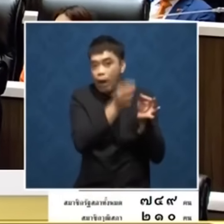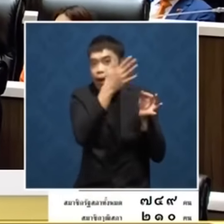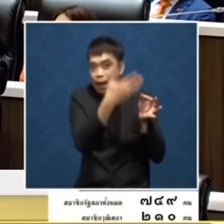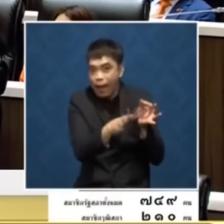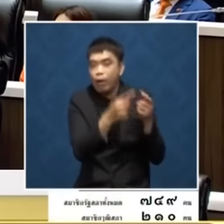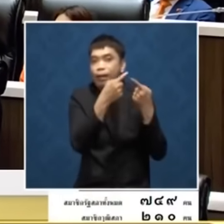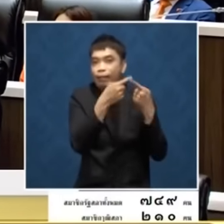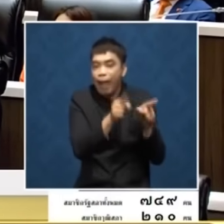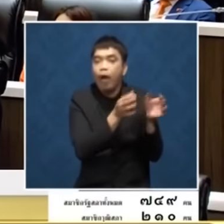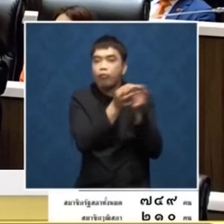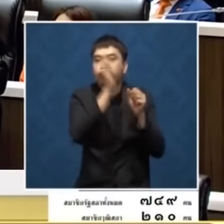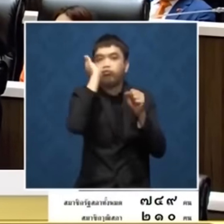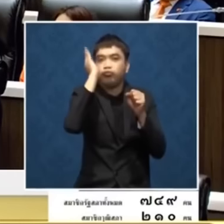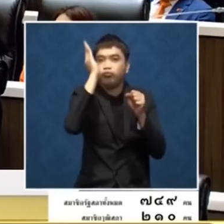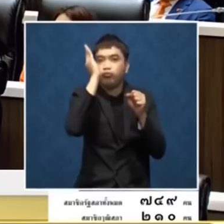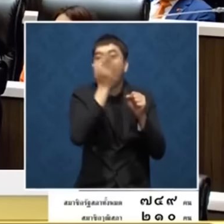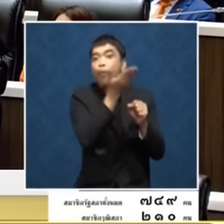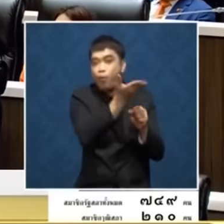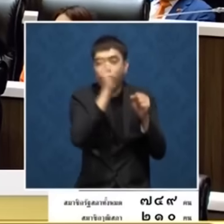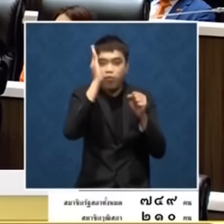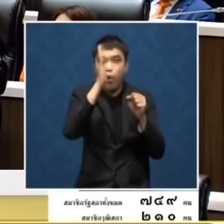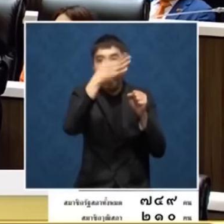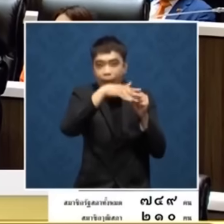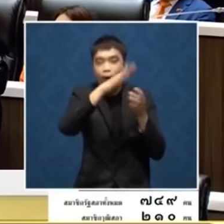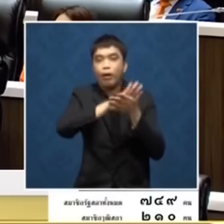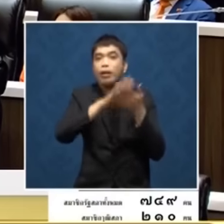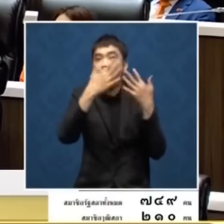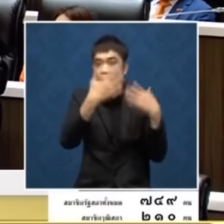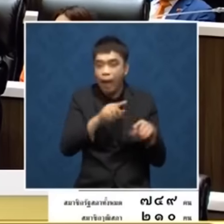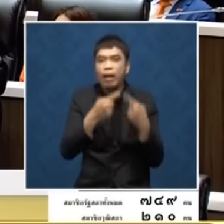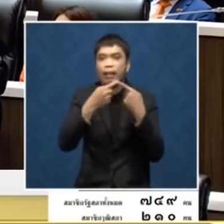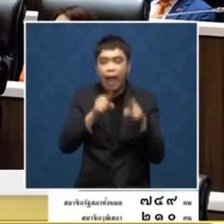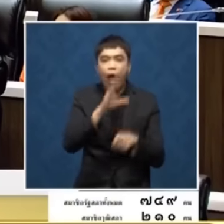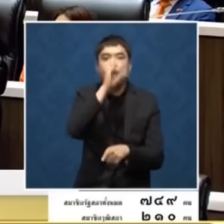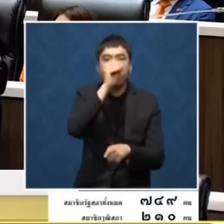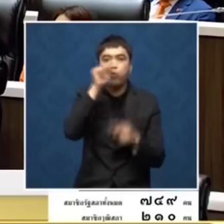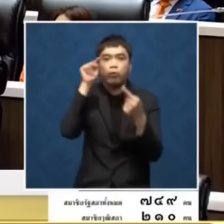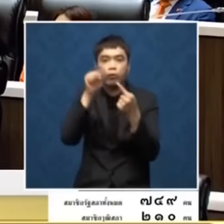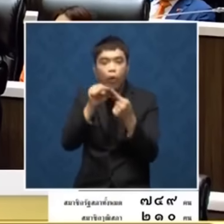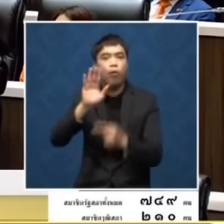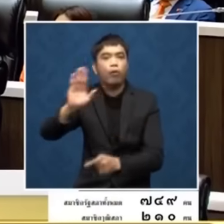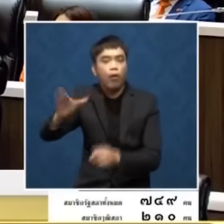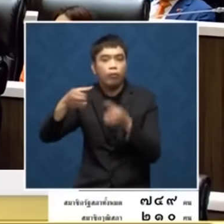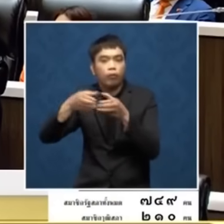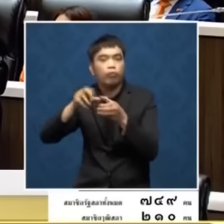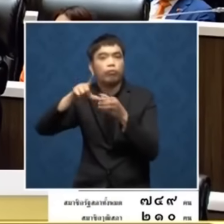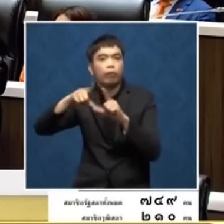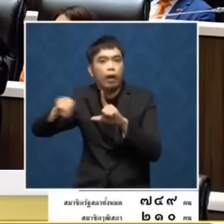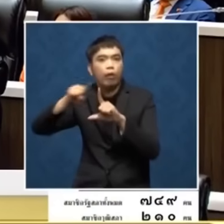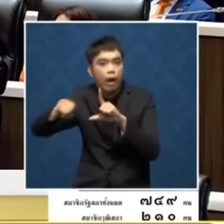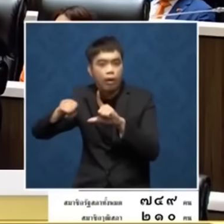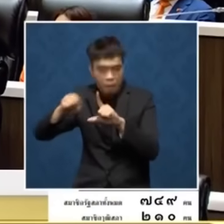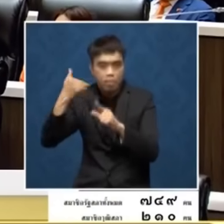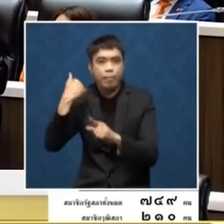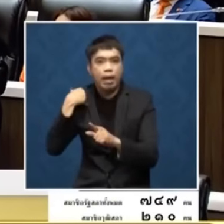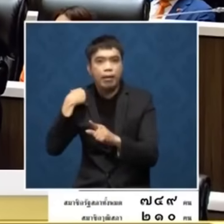มันก็คือโต้กันไปพาดพิงกันมานะครับแล้วพอจะเป็นการอธิบายแน่นอนว่าฝั่ง